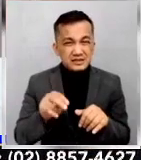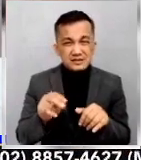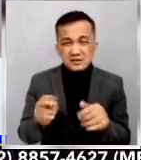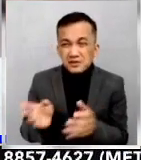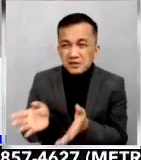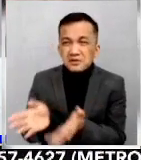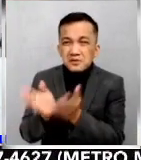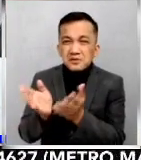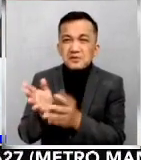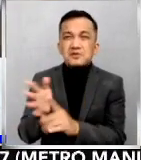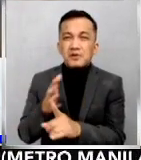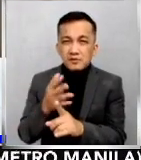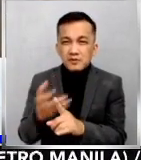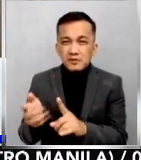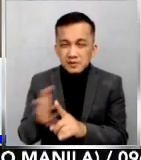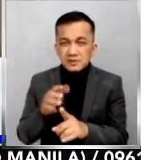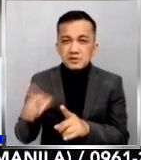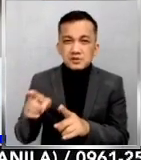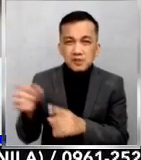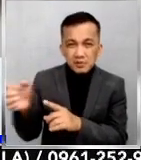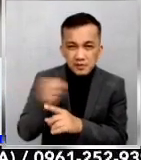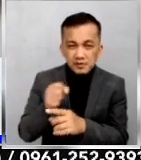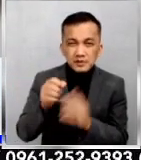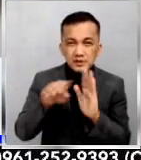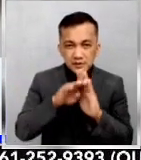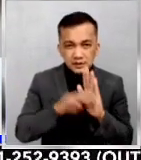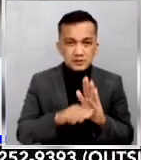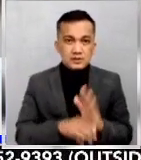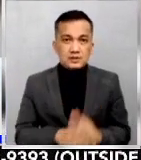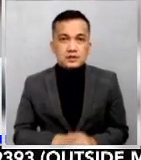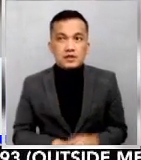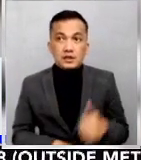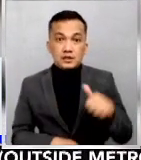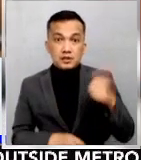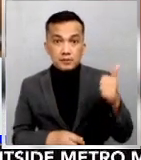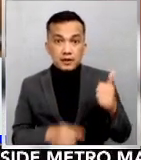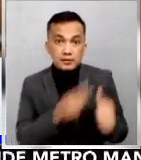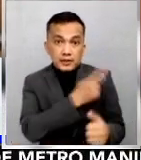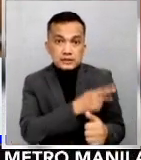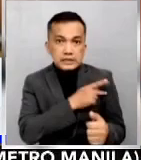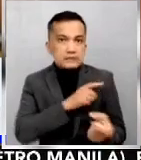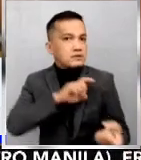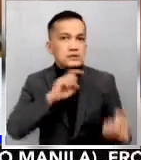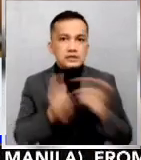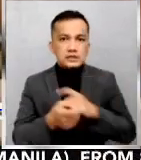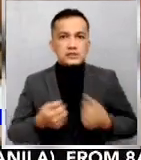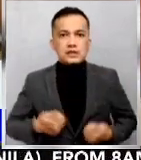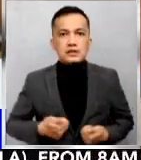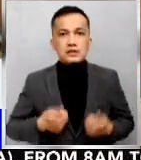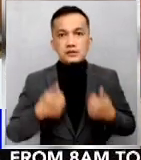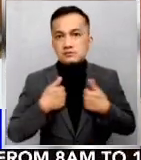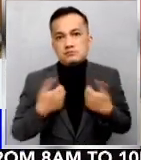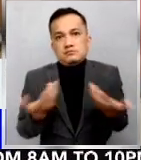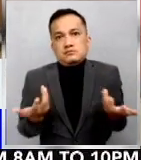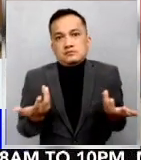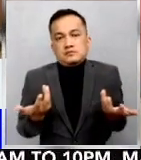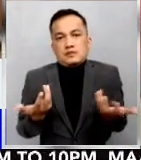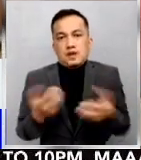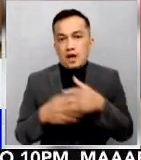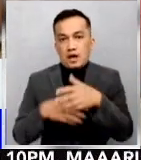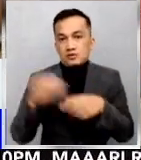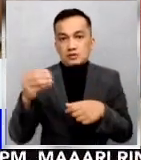nila. May iba po tayong patient na nag-iiba ng address. Outside zone po, dito po